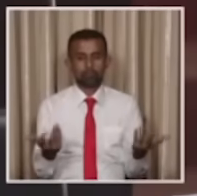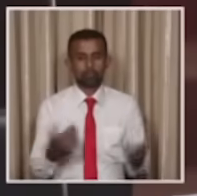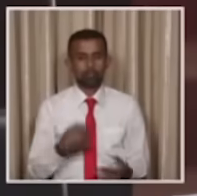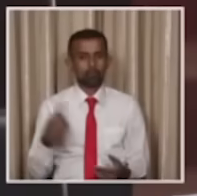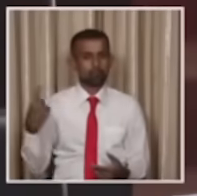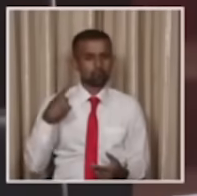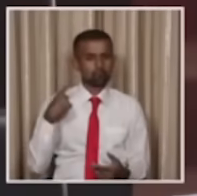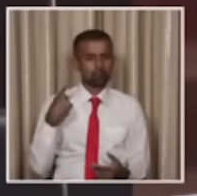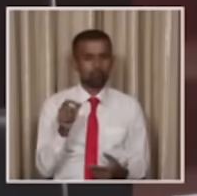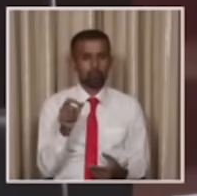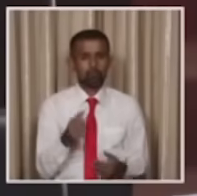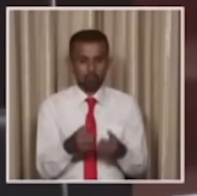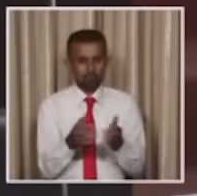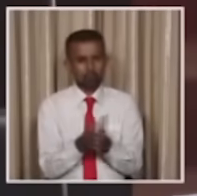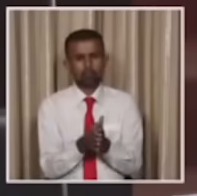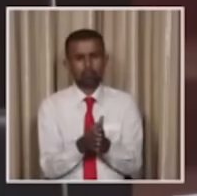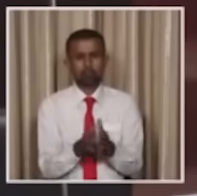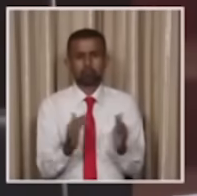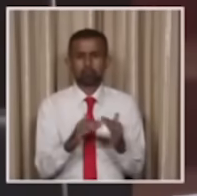දික් කරන අයට තමන්ගේ වත්කම්